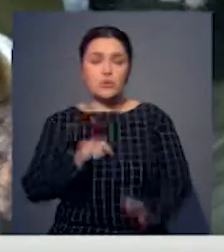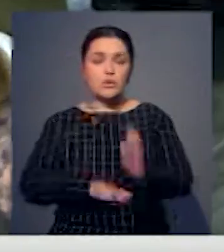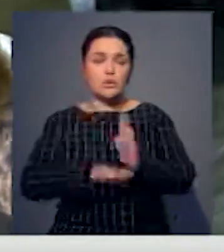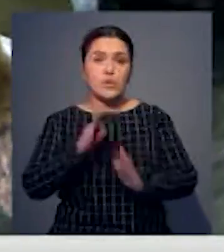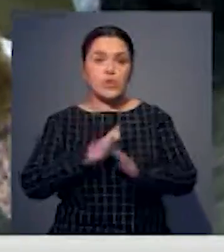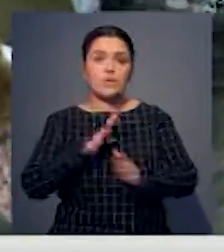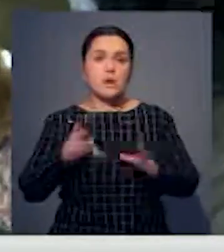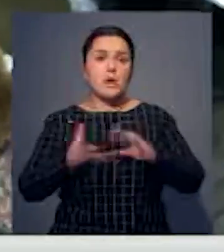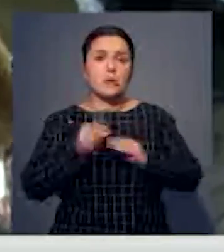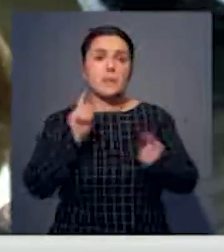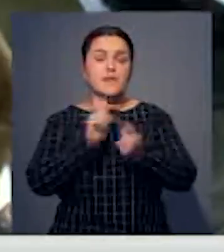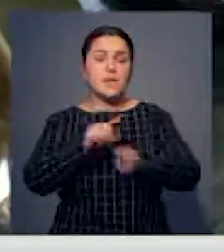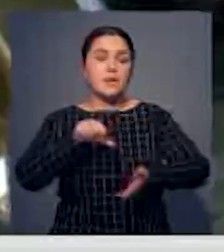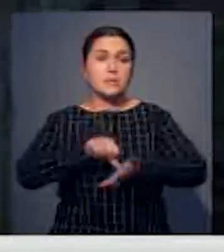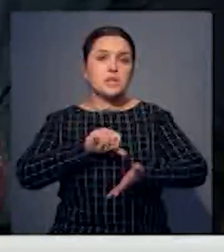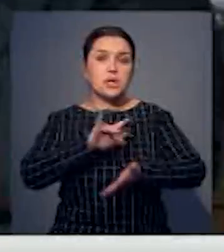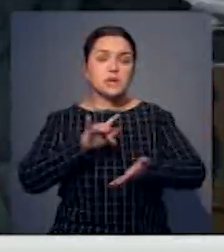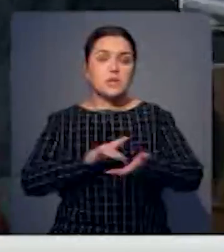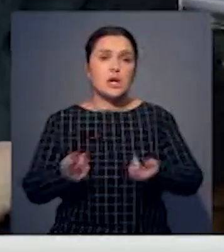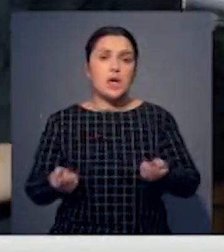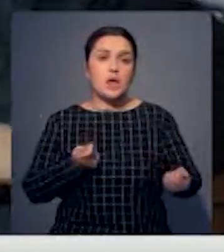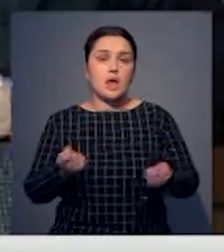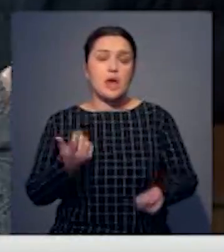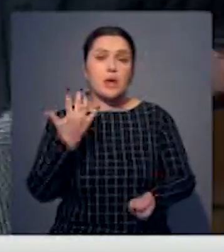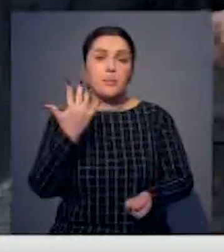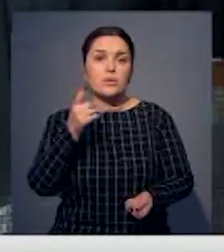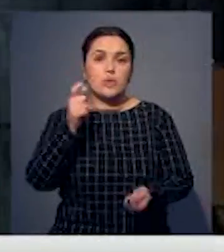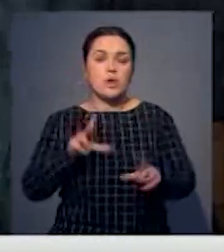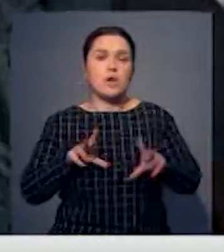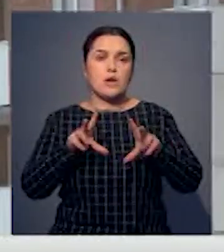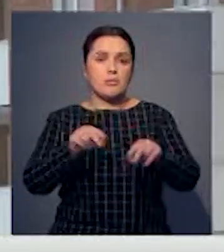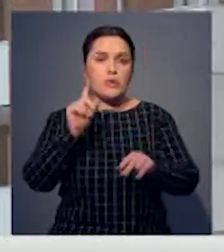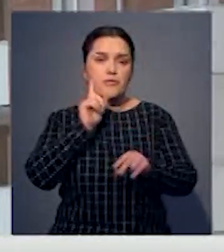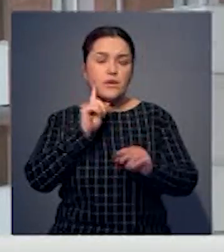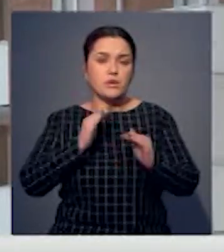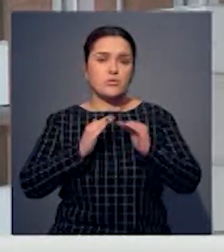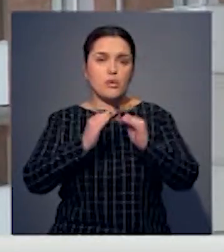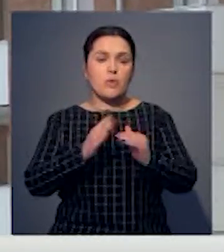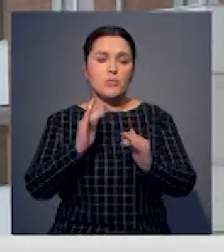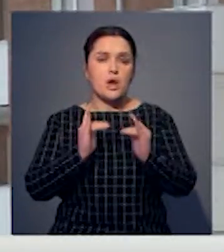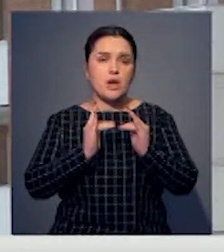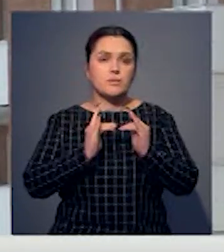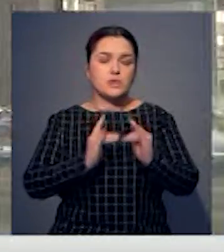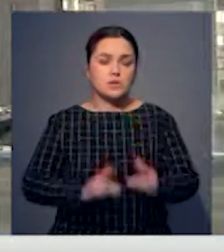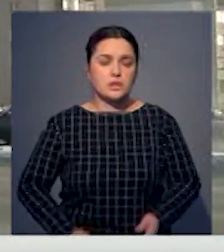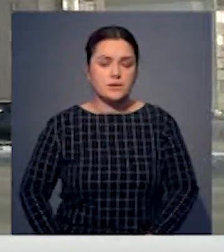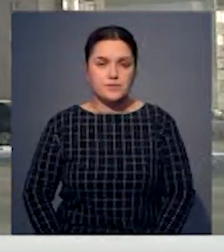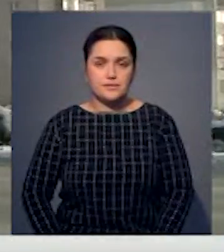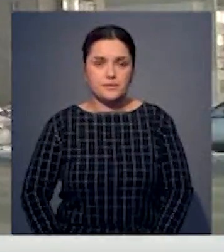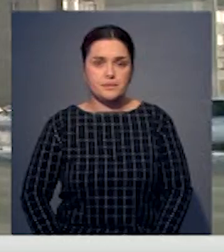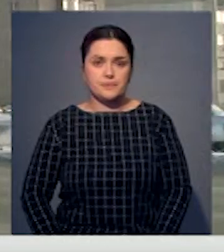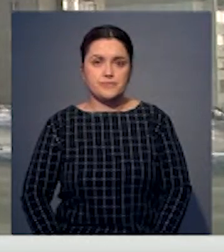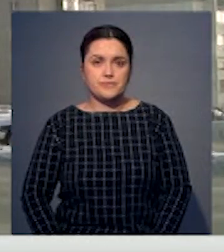итогам встречи представители городского акимата 5 ребятам пообещали предоставить временное жилье в общежитии. Артем Грапов, Ермек